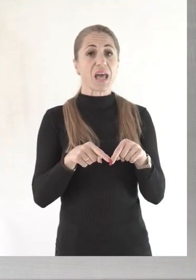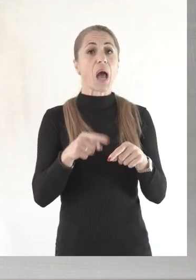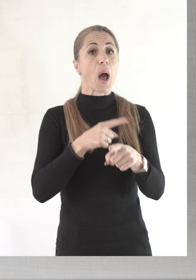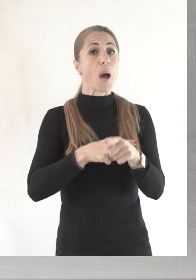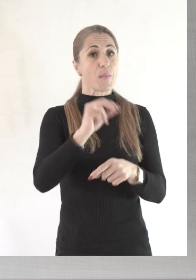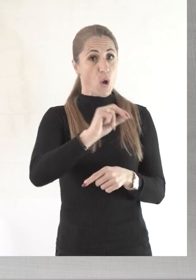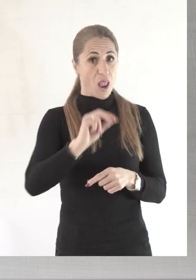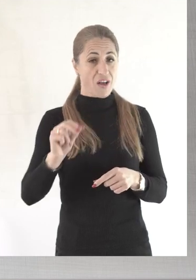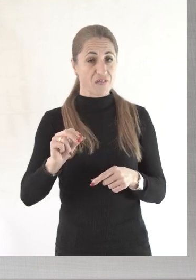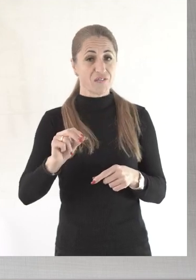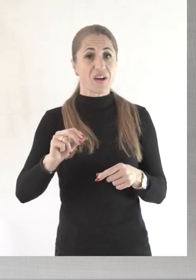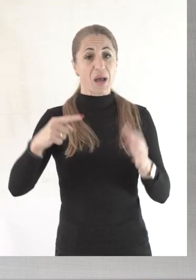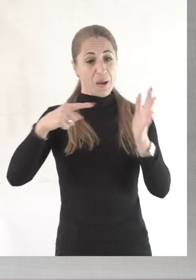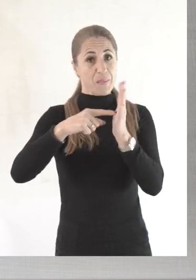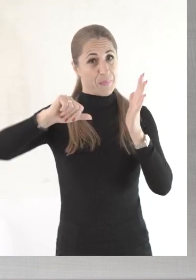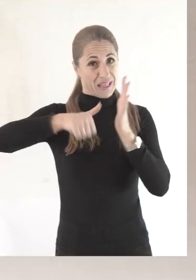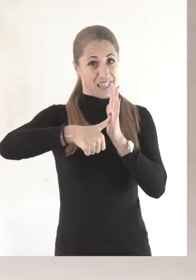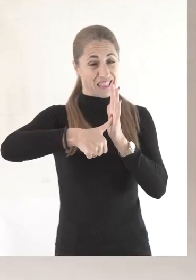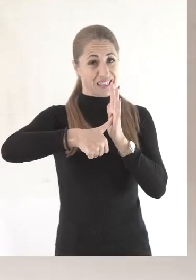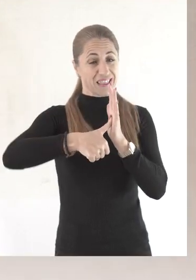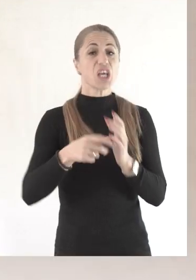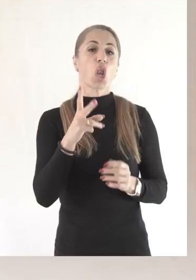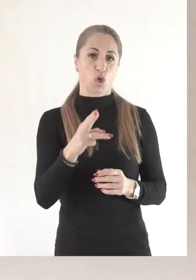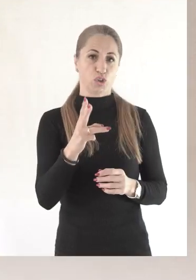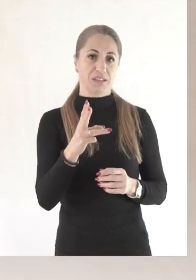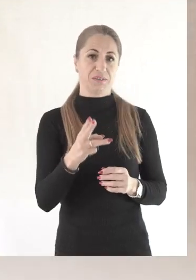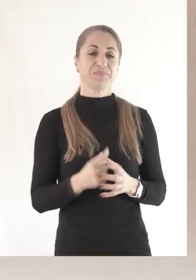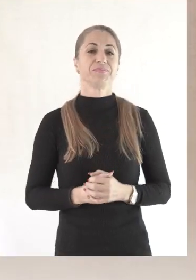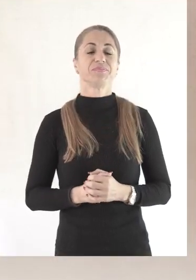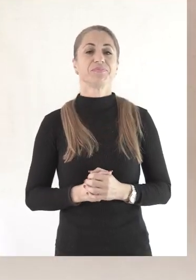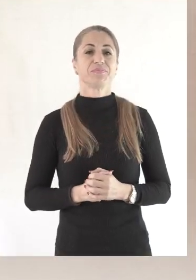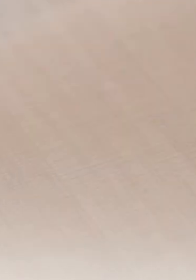молив, патент боцкалка и ножици.